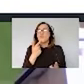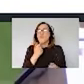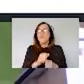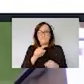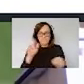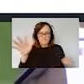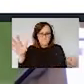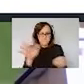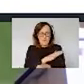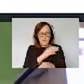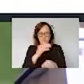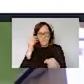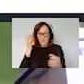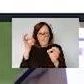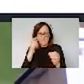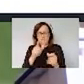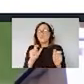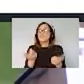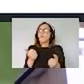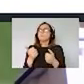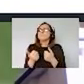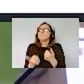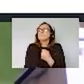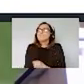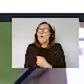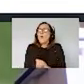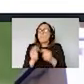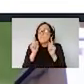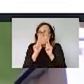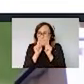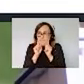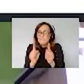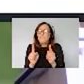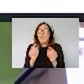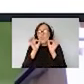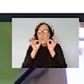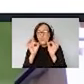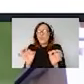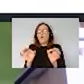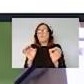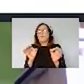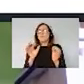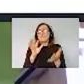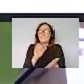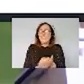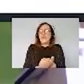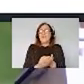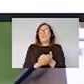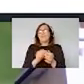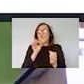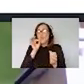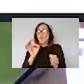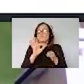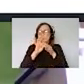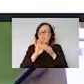od Państwa, co sprawia, że jest to faktycznie, że są to dobre zajęcia, że są to dobrze